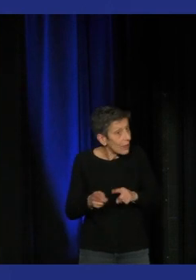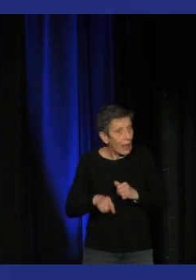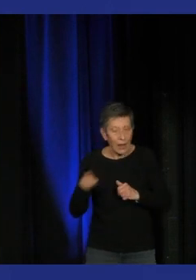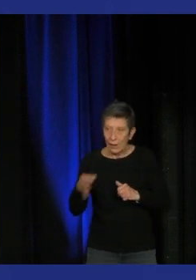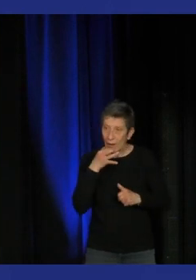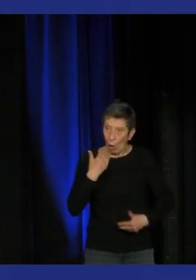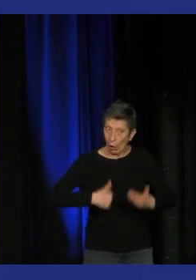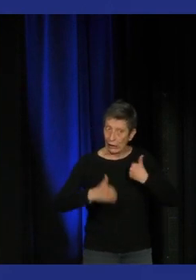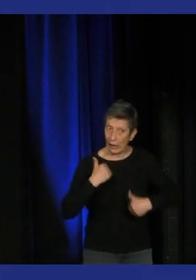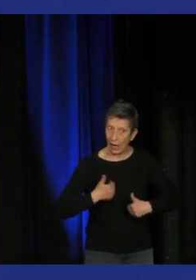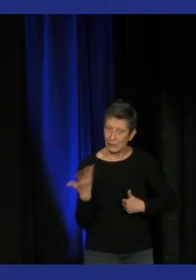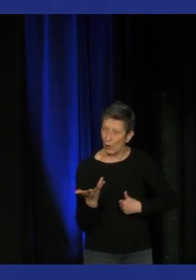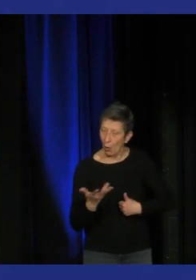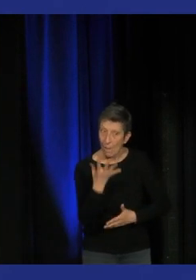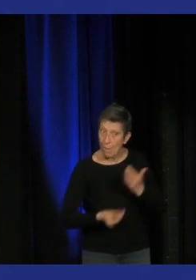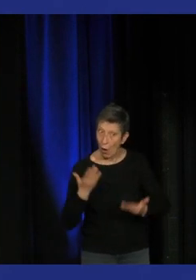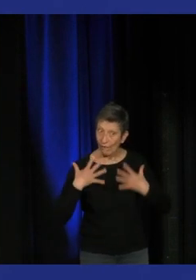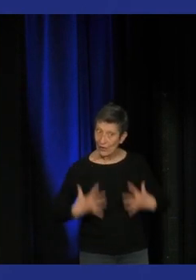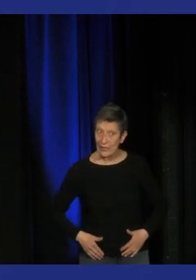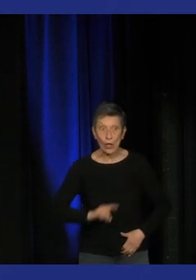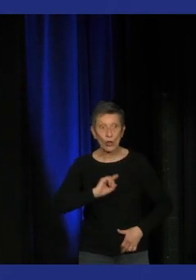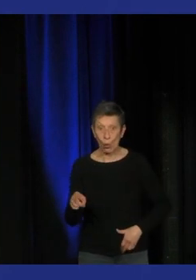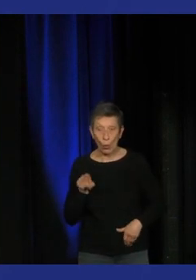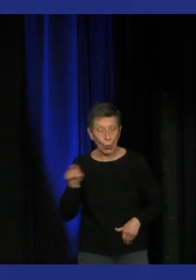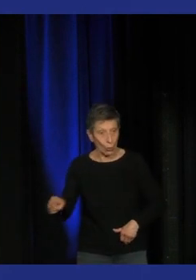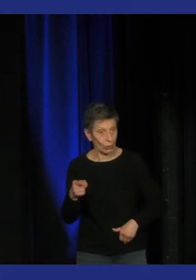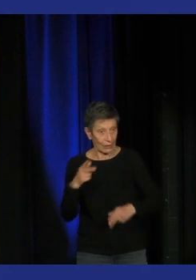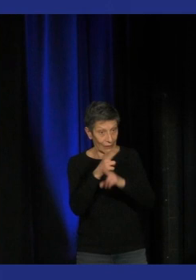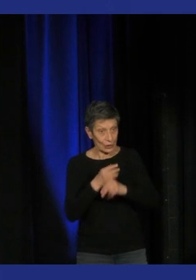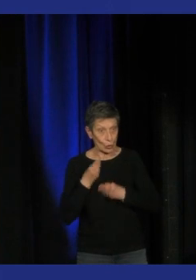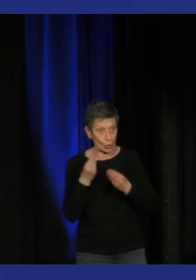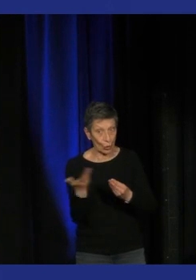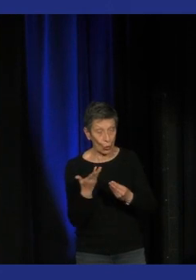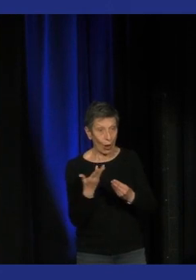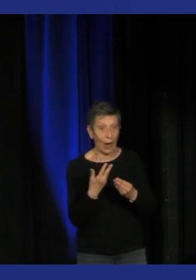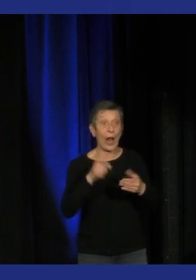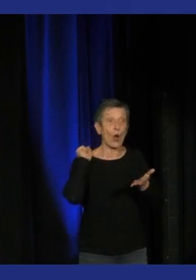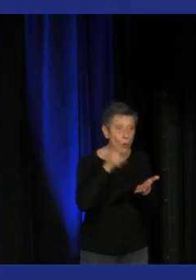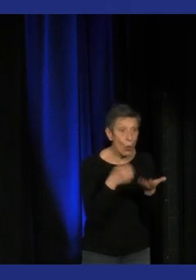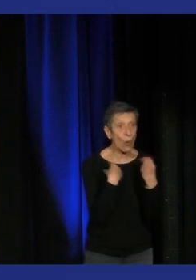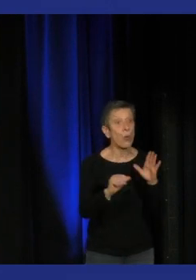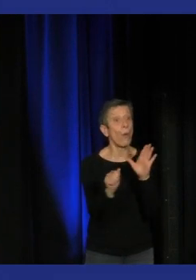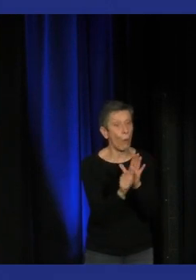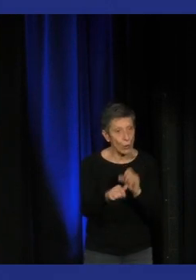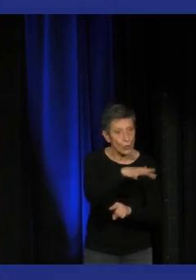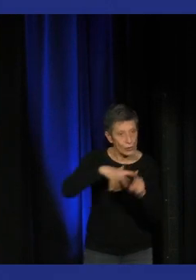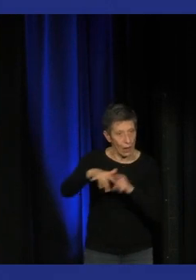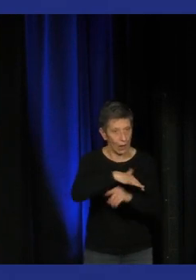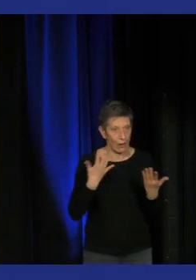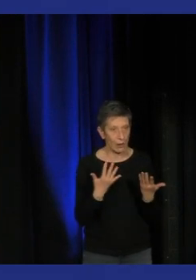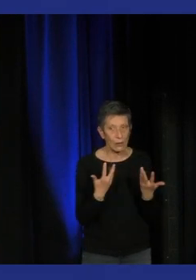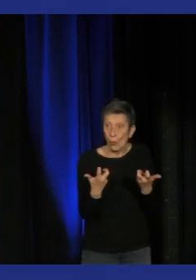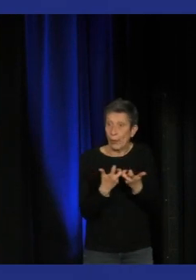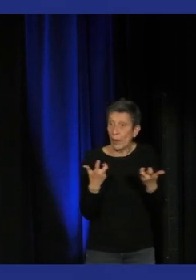manque physique, mais par un lieu ou un rôle social. Donc, selon que les